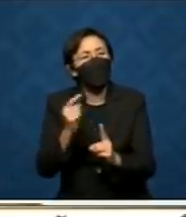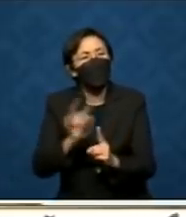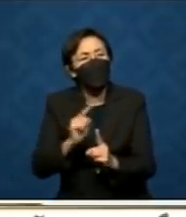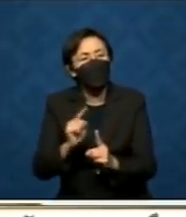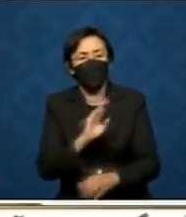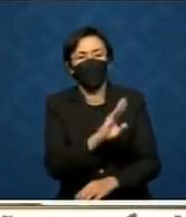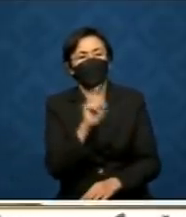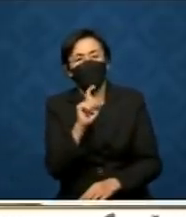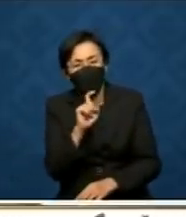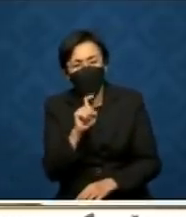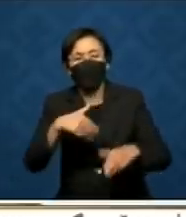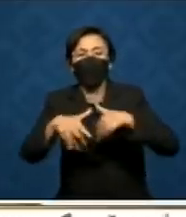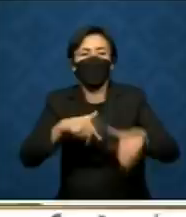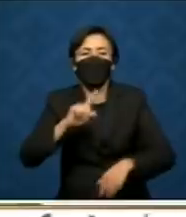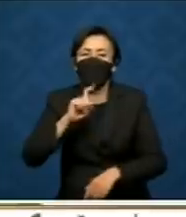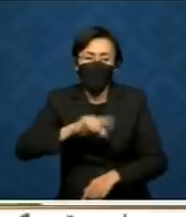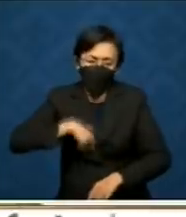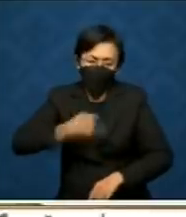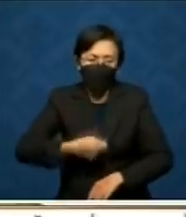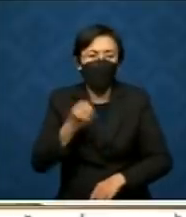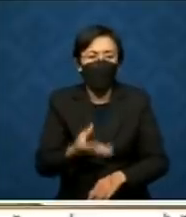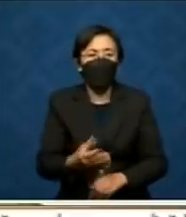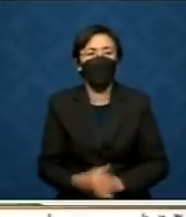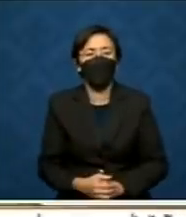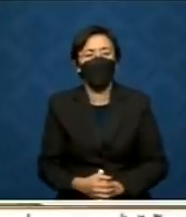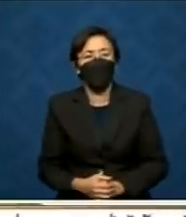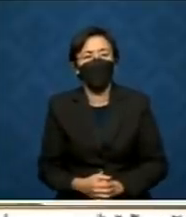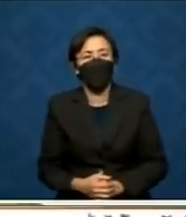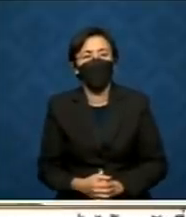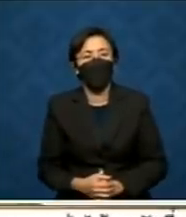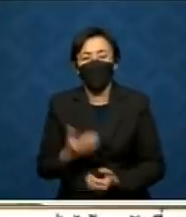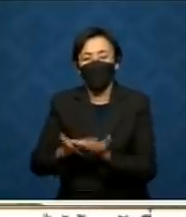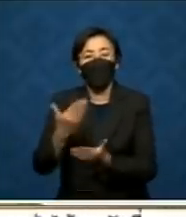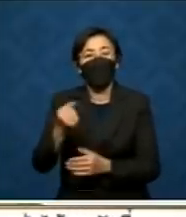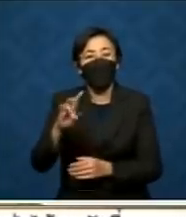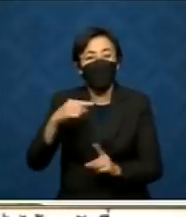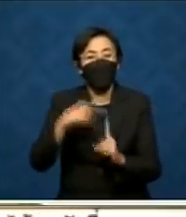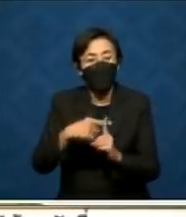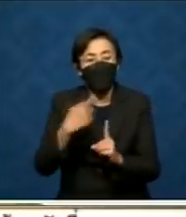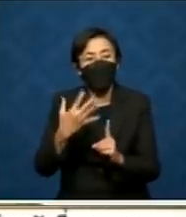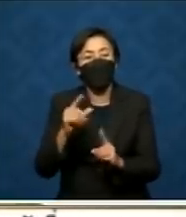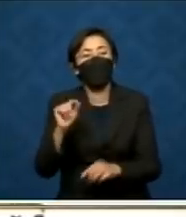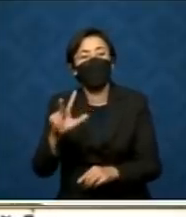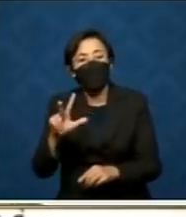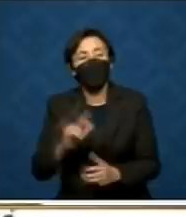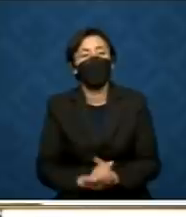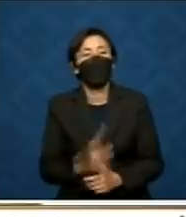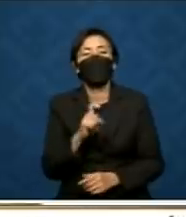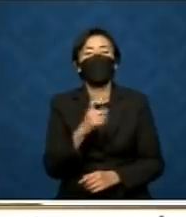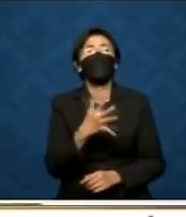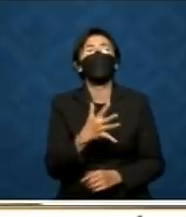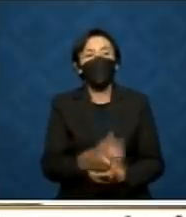เขาไม่ตายหรอกพี่เอกชนแต่ชาวบ้านจะตายหมอเขาซื้อมา 17ไป +95เขาก็ 23เขาไม่ตายหรอก